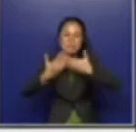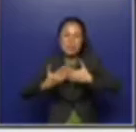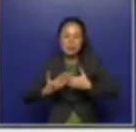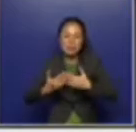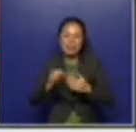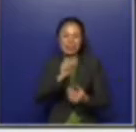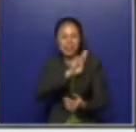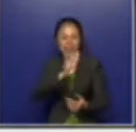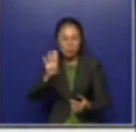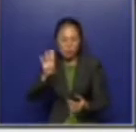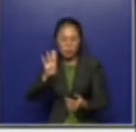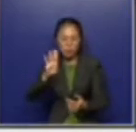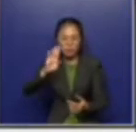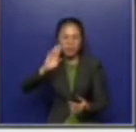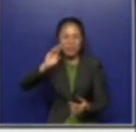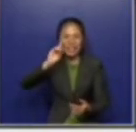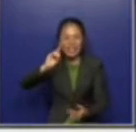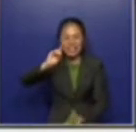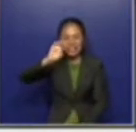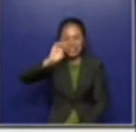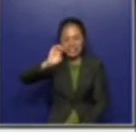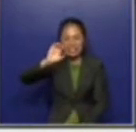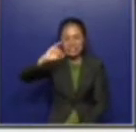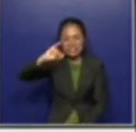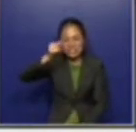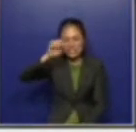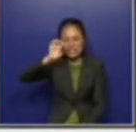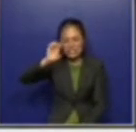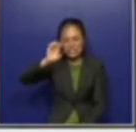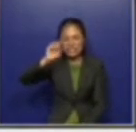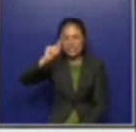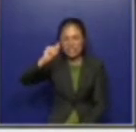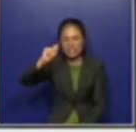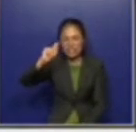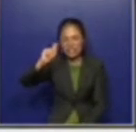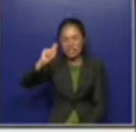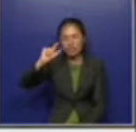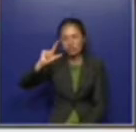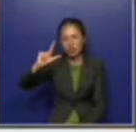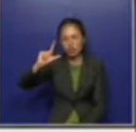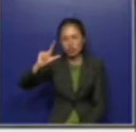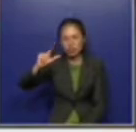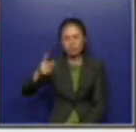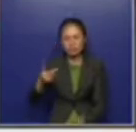พี่น้องครับคนที่นั่งอยู่บนนี้ดูแลผลประโยชน์ของชาติอยู่นะครับคำถ